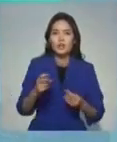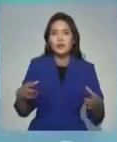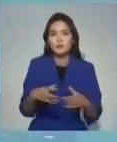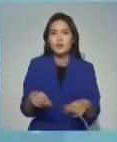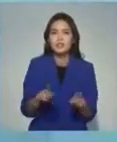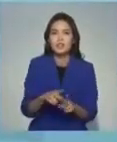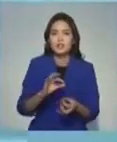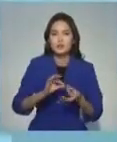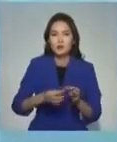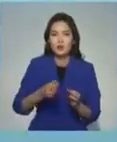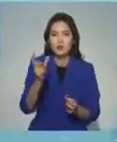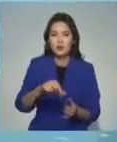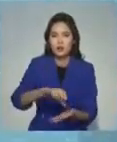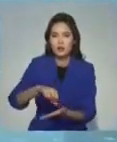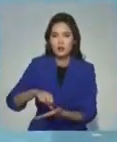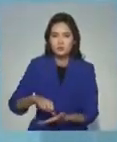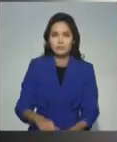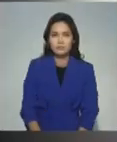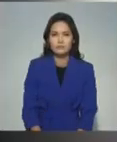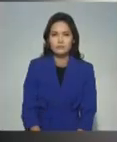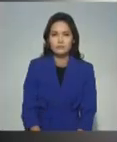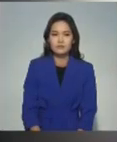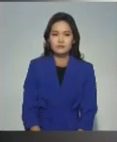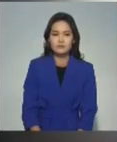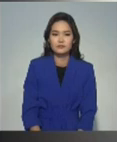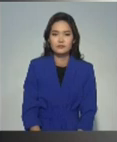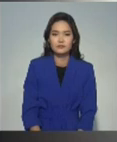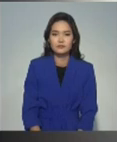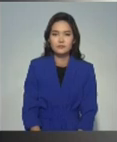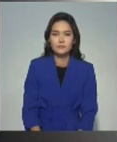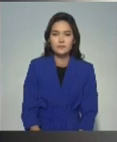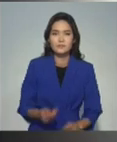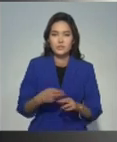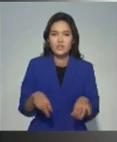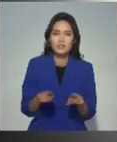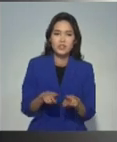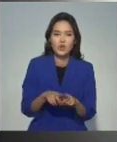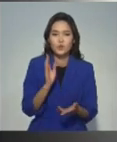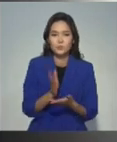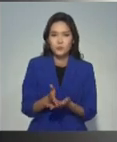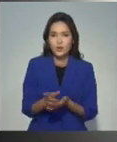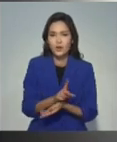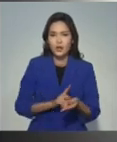так и за конкретных кандидатов-самовыдвиженцев. Состав, скорее всего, будет обновлен